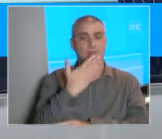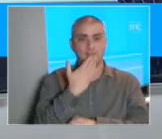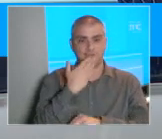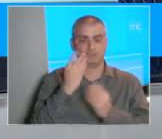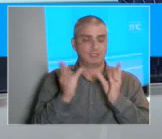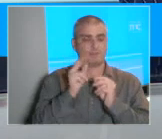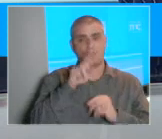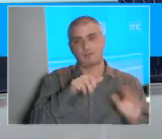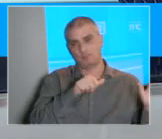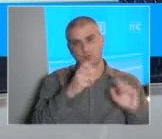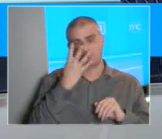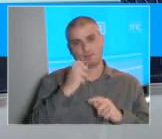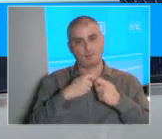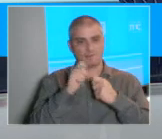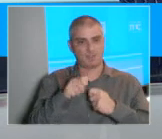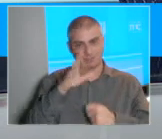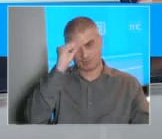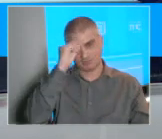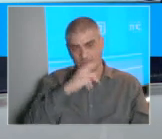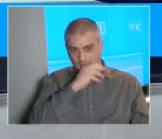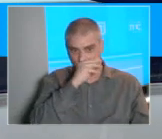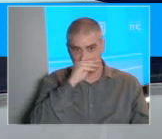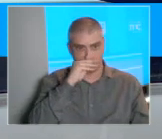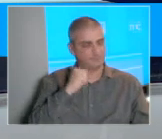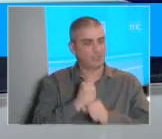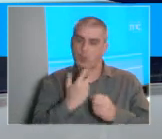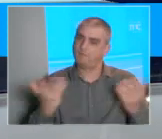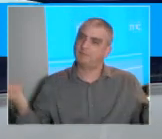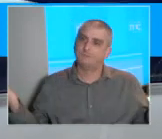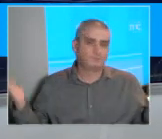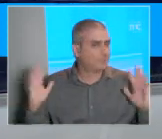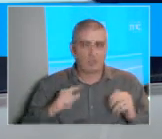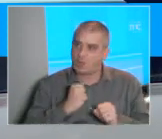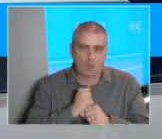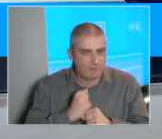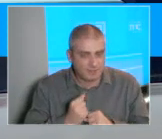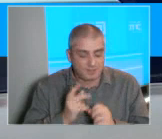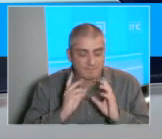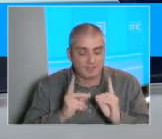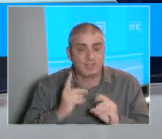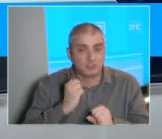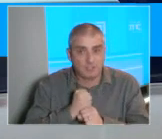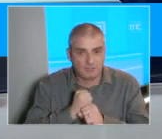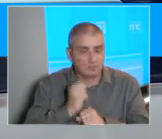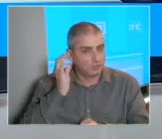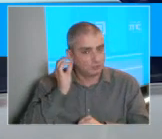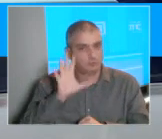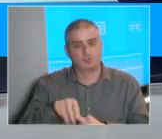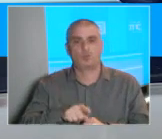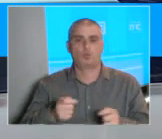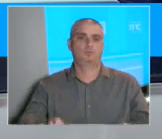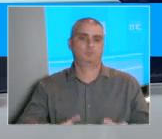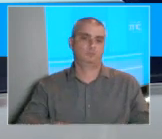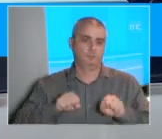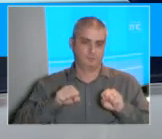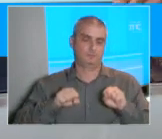לצד 2,640 חברי כנסת גברים. אז זה לא עובד. ככה זה לא עובד. והדרך שזה יעבוד זה שנשים ייקחו את המושכות